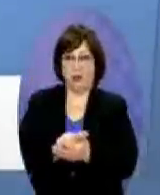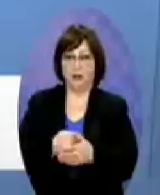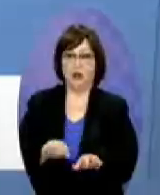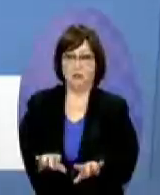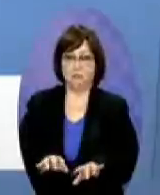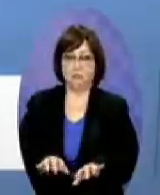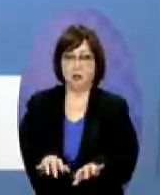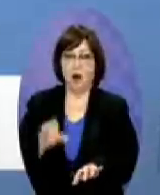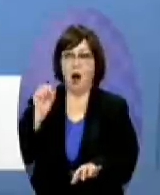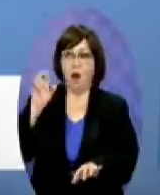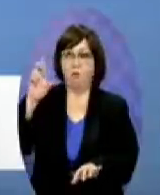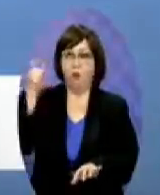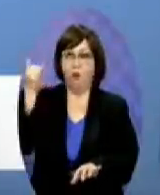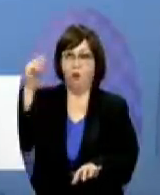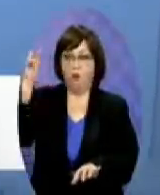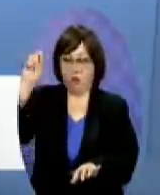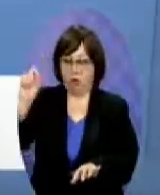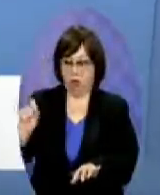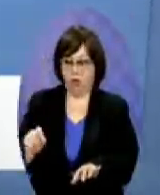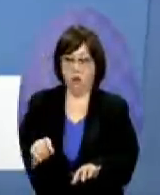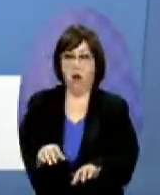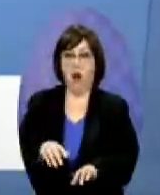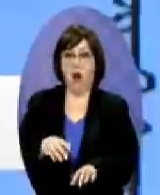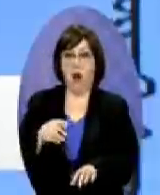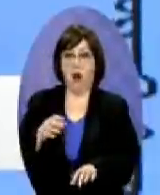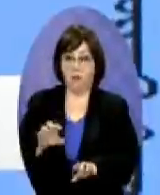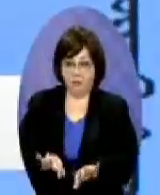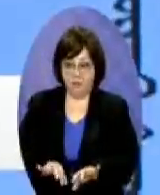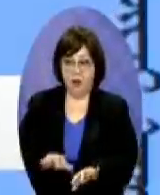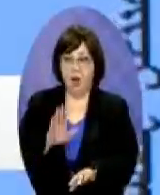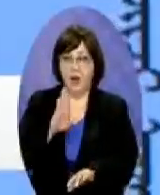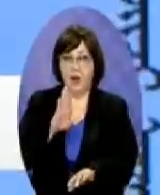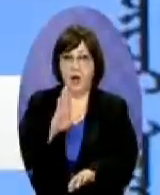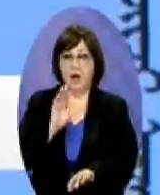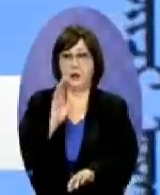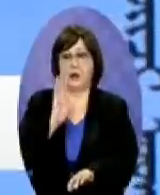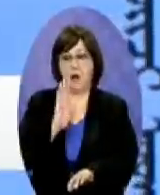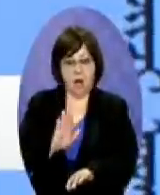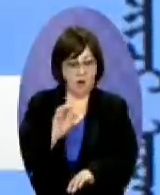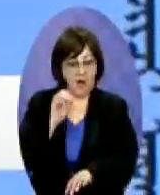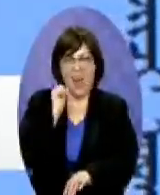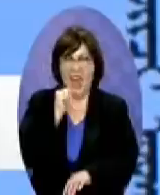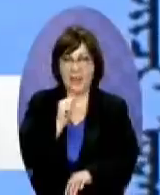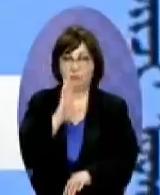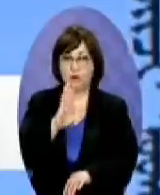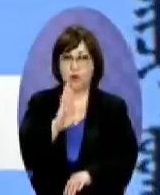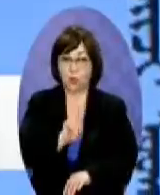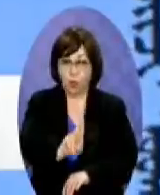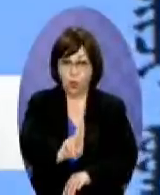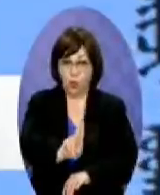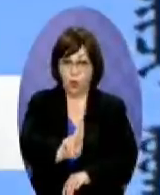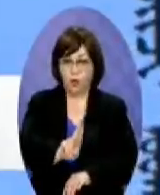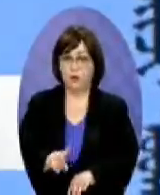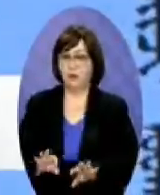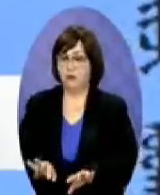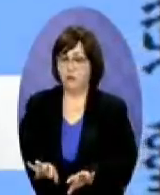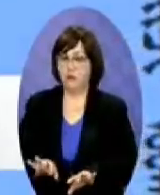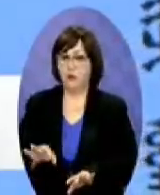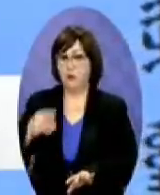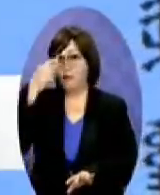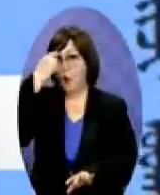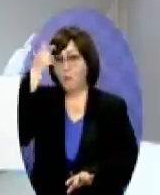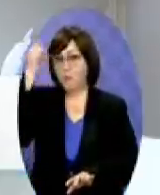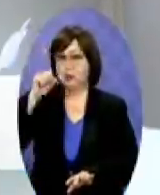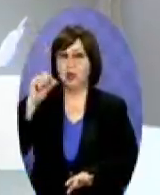гэдэг учраас компьютерийн гараас abu гэж бичгэд болно гэсэн үг. Олон улсын Unicode байгууллага өнгөрсөн 1-р сарын хурлаараа